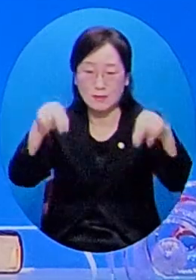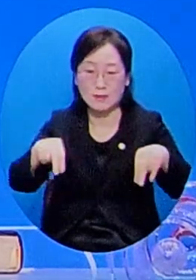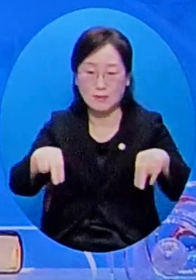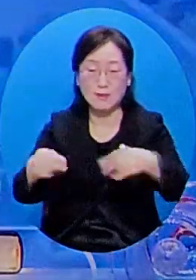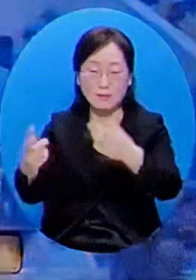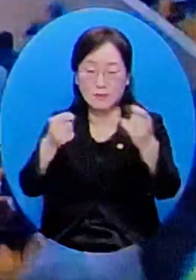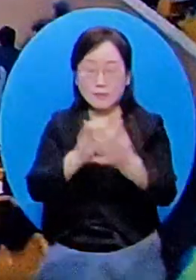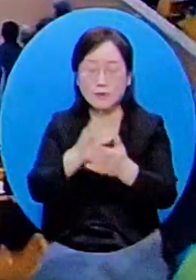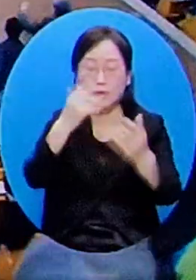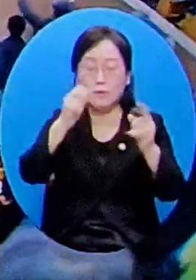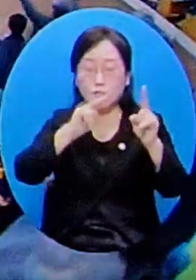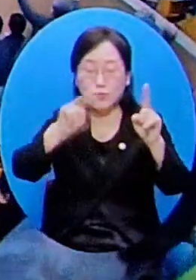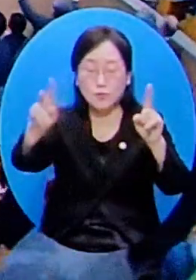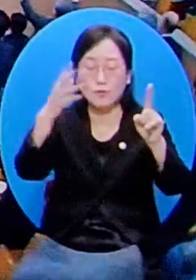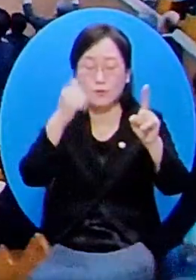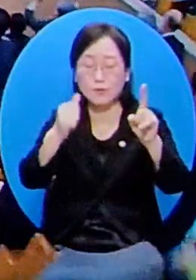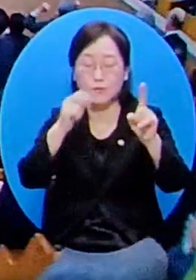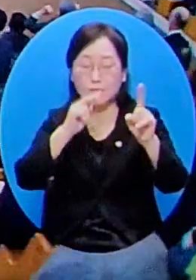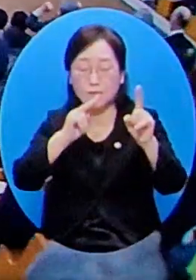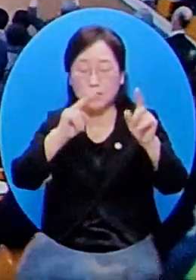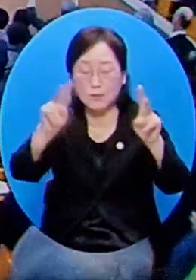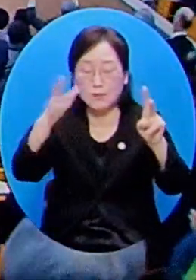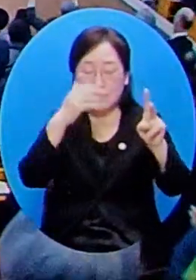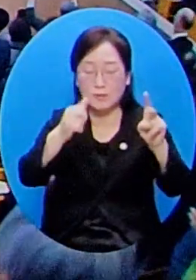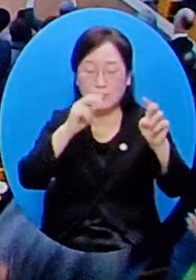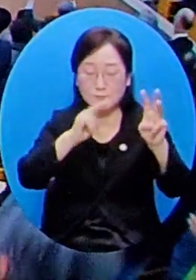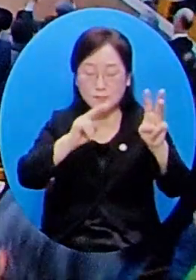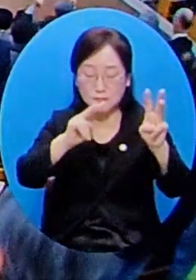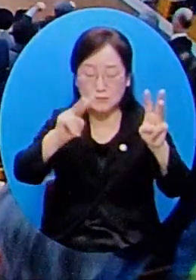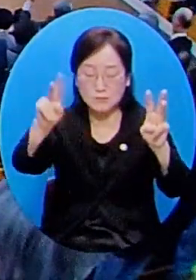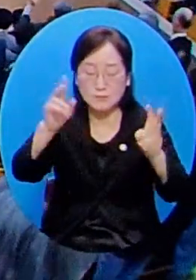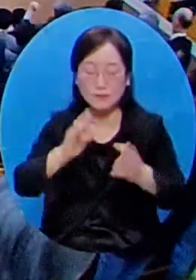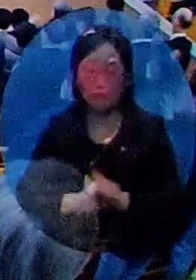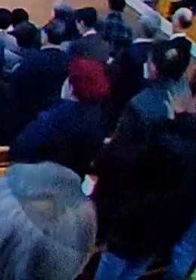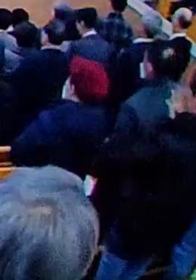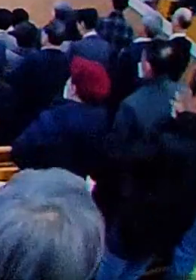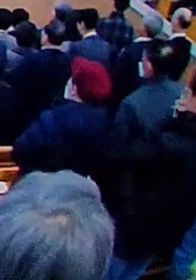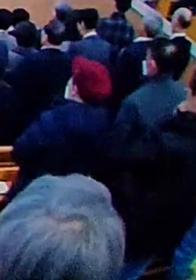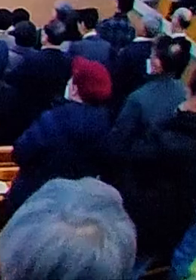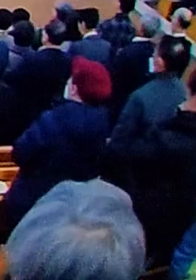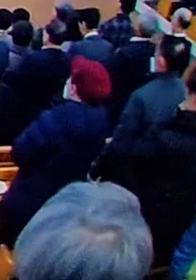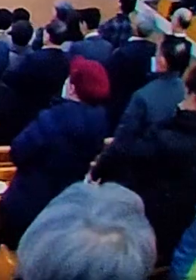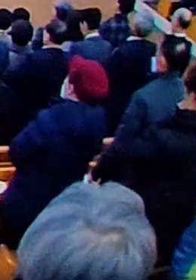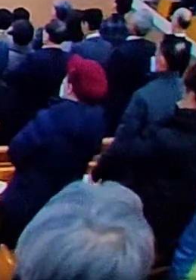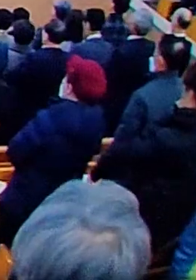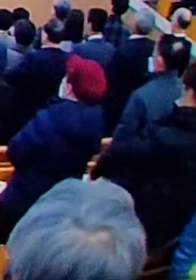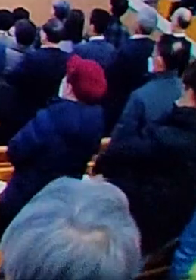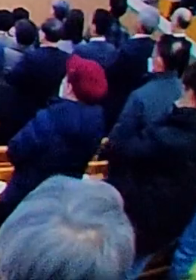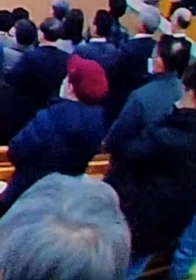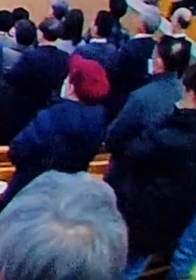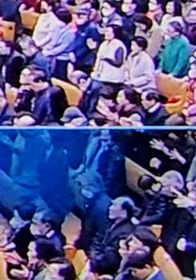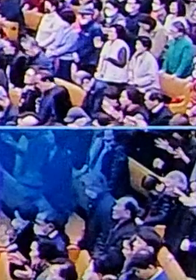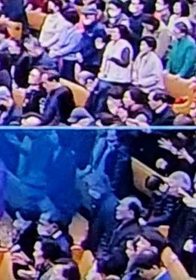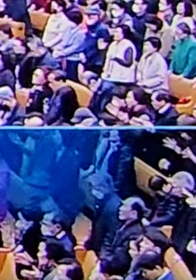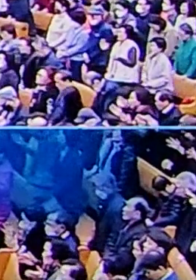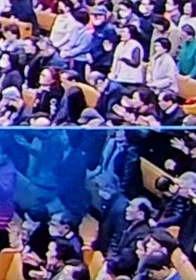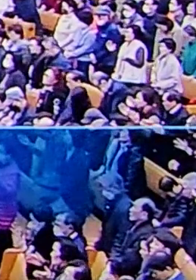삼창하고 기도하겠습니다. 주여! 주여! 주여! 사랑하는 예수 모시네요. 간절히